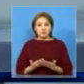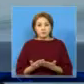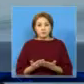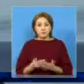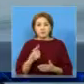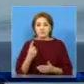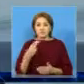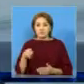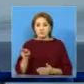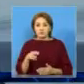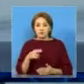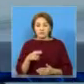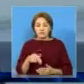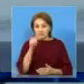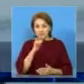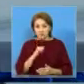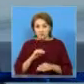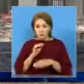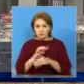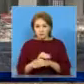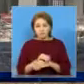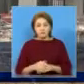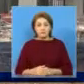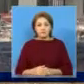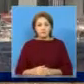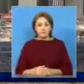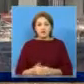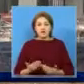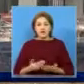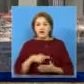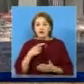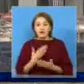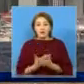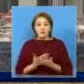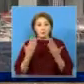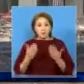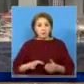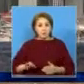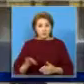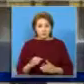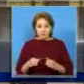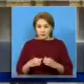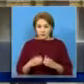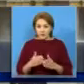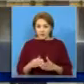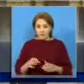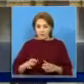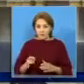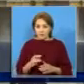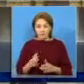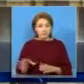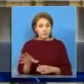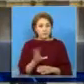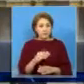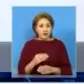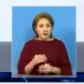1 желтоқсанға таман қосамыз. Асыра айтқанымыз емес, бүгінде облыс орталығы болсын, аудандар болсын, барлық